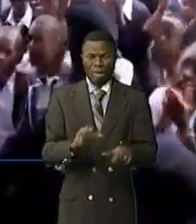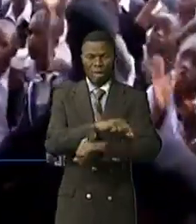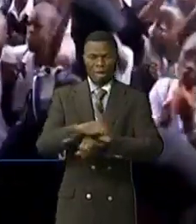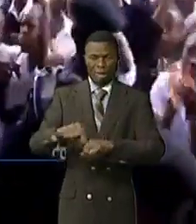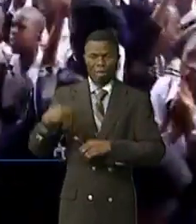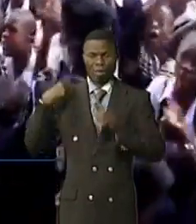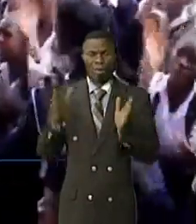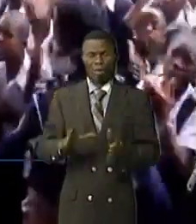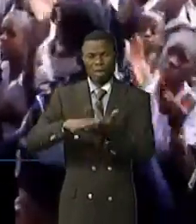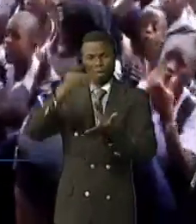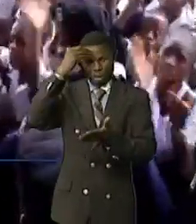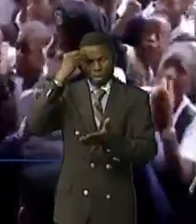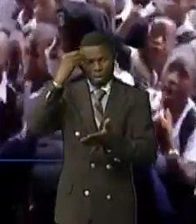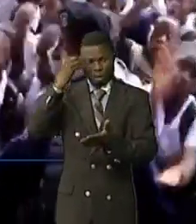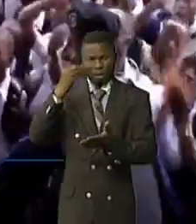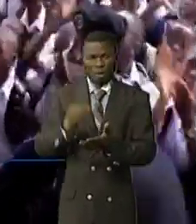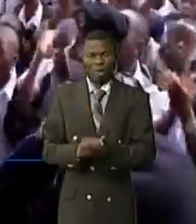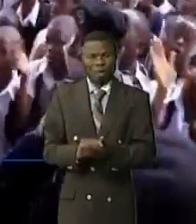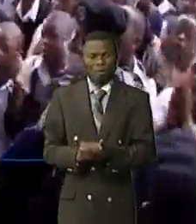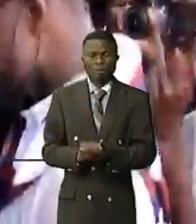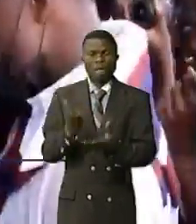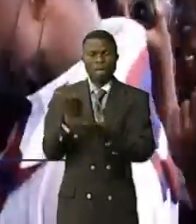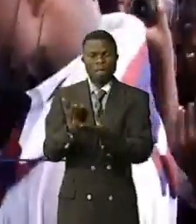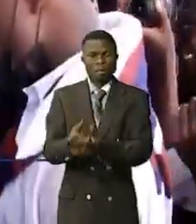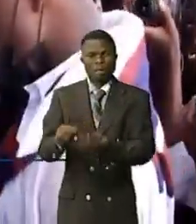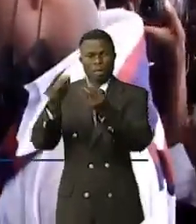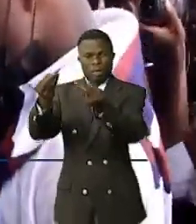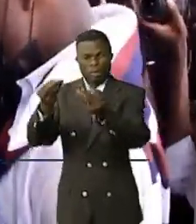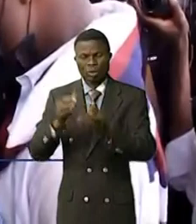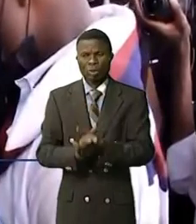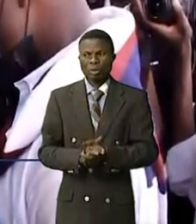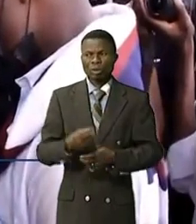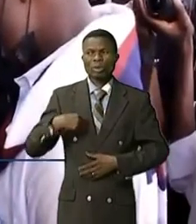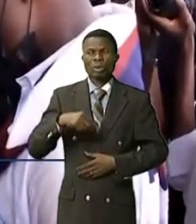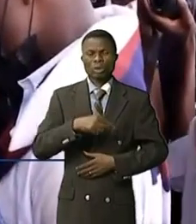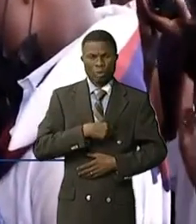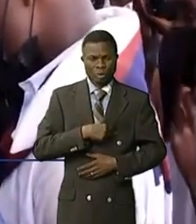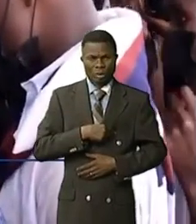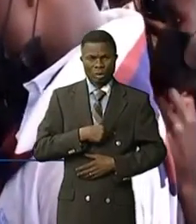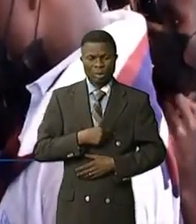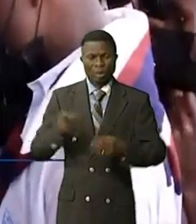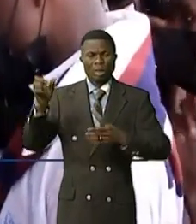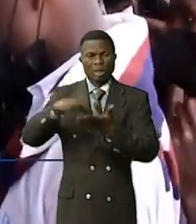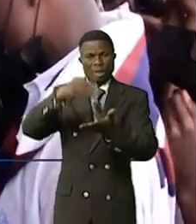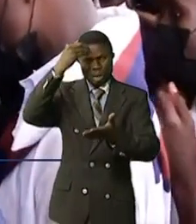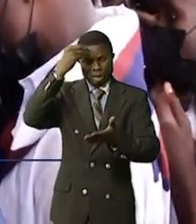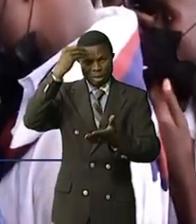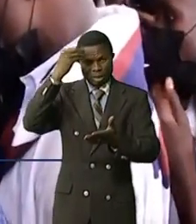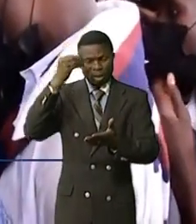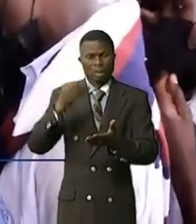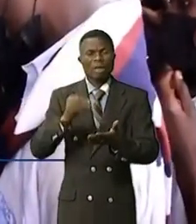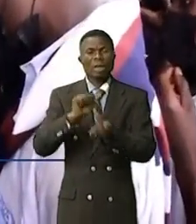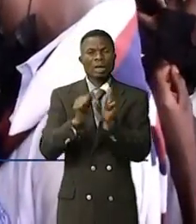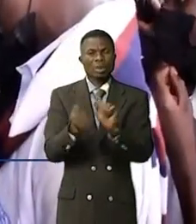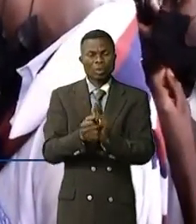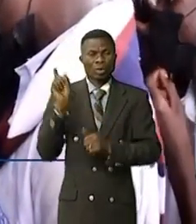Ces élèves ont fait la lecture de leur mémorandum. Madame le gouverneur, nous étant élèves de victimes de gratuité, venons